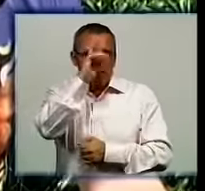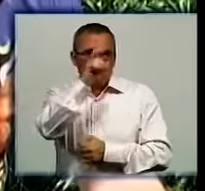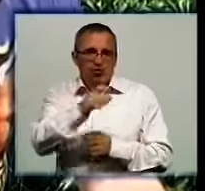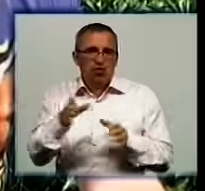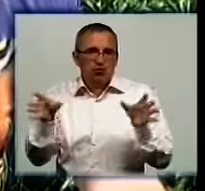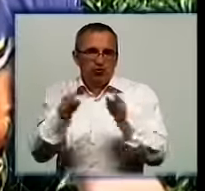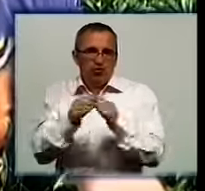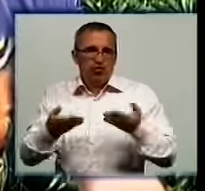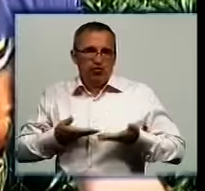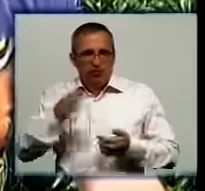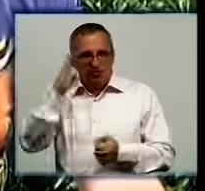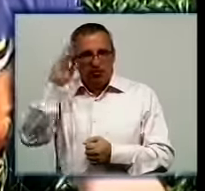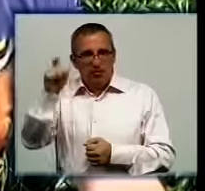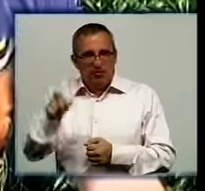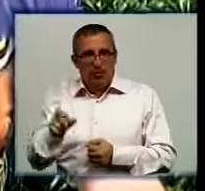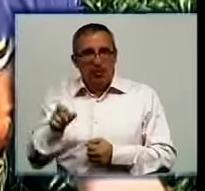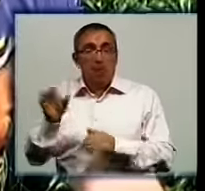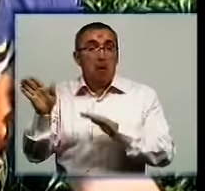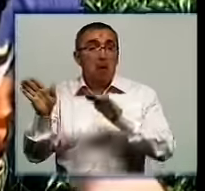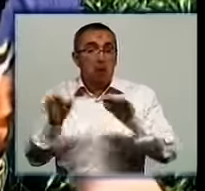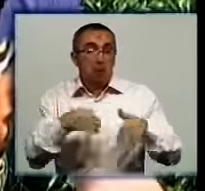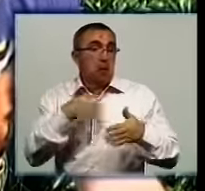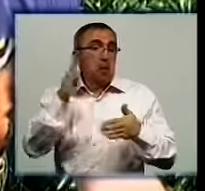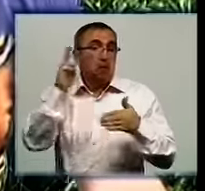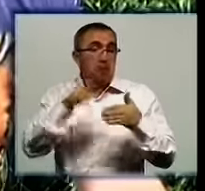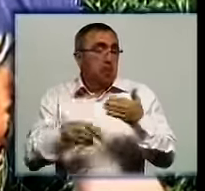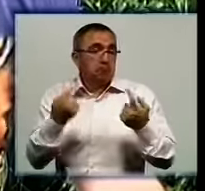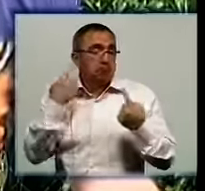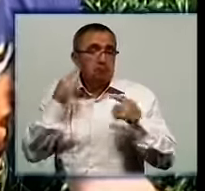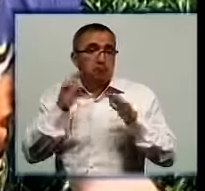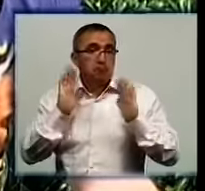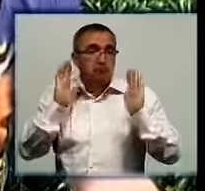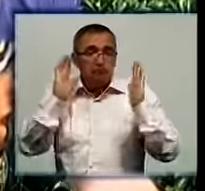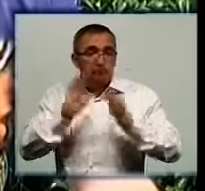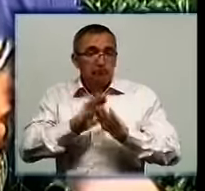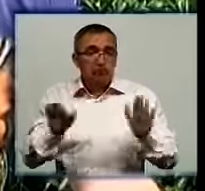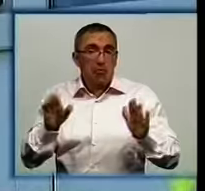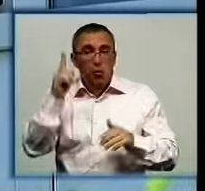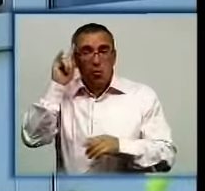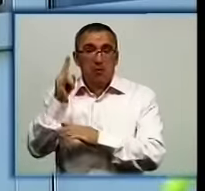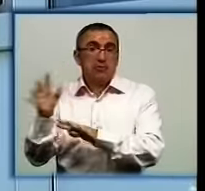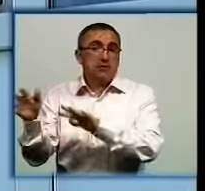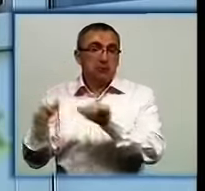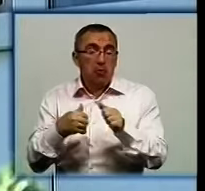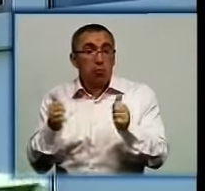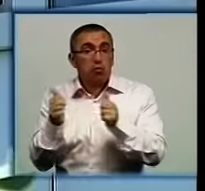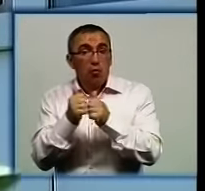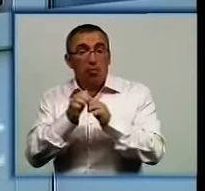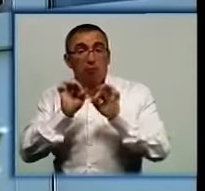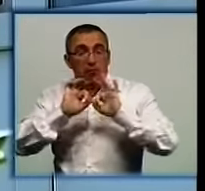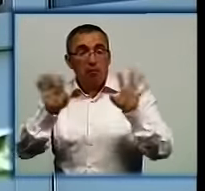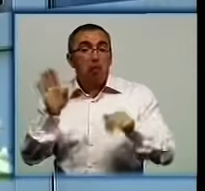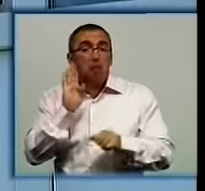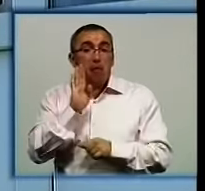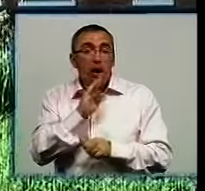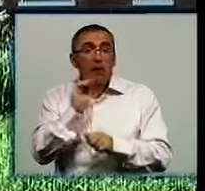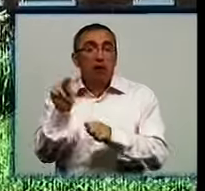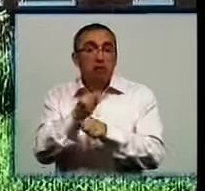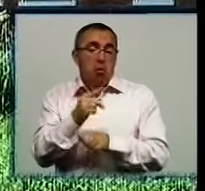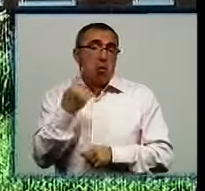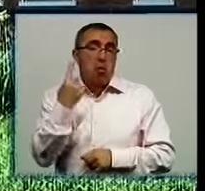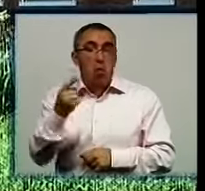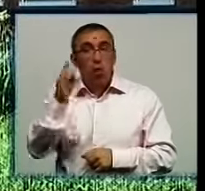сожитель. Ну, після того я перестав слышати. Я думав, Діана забрала свого сина. Сусіди розповідають, мати виховувала сина одна,